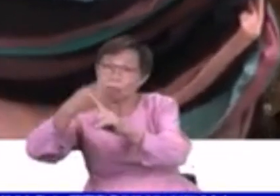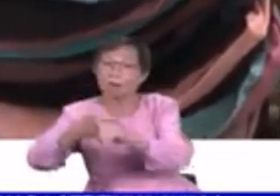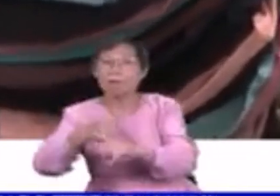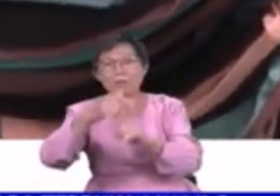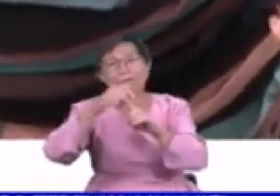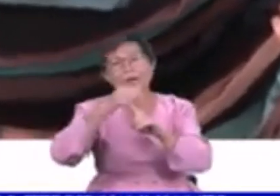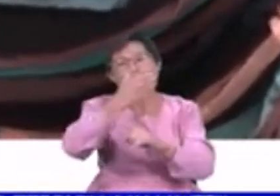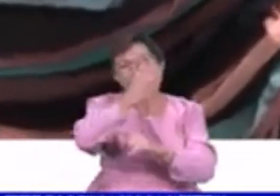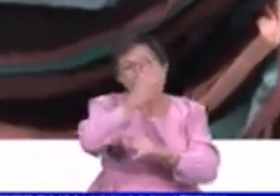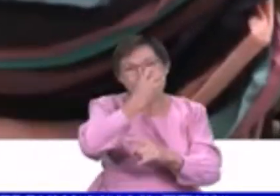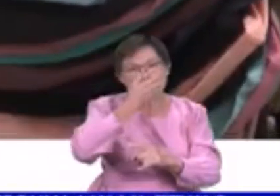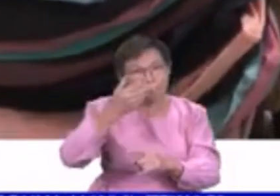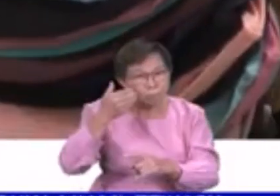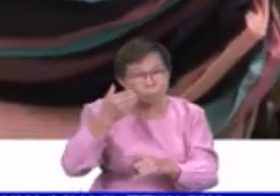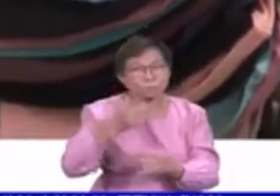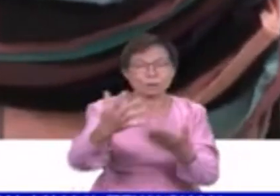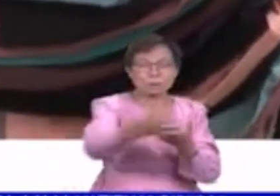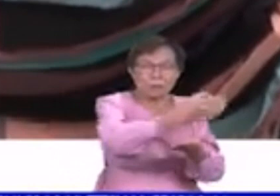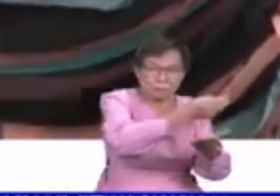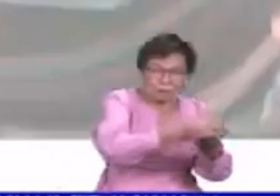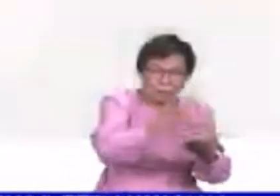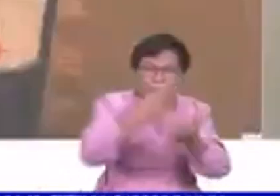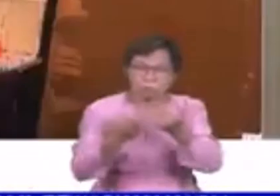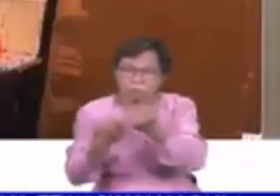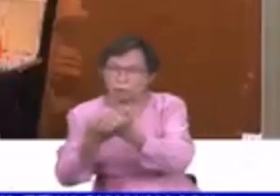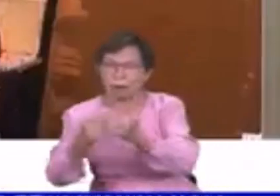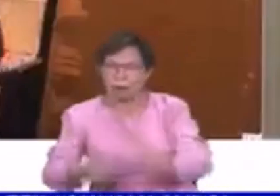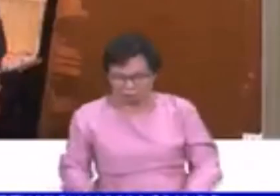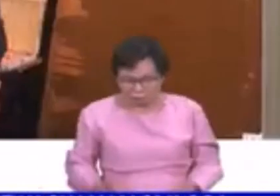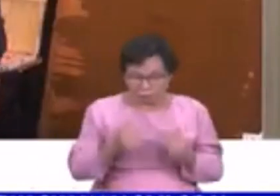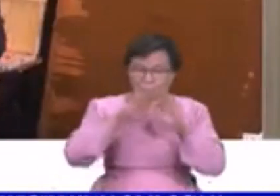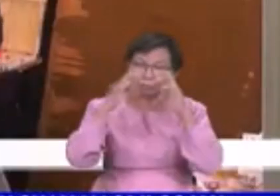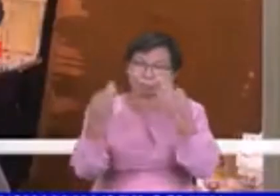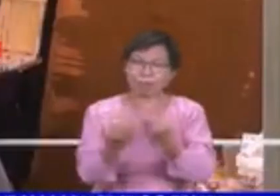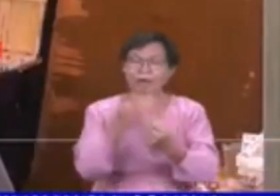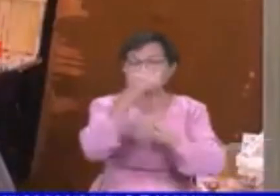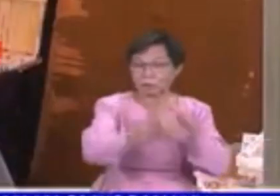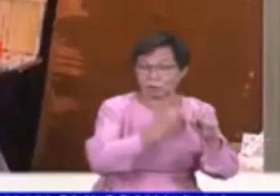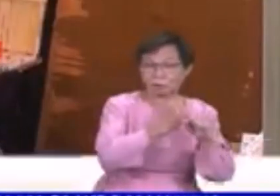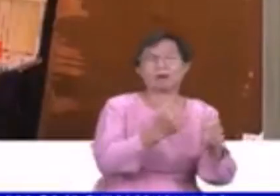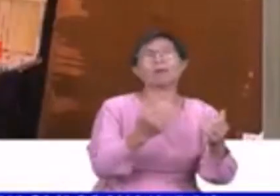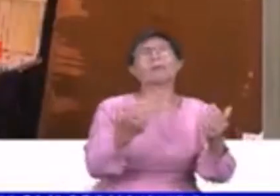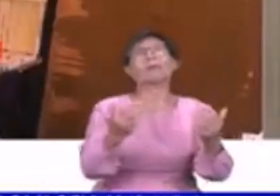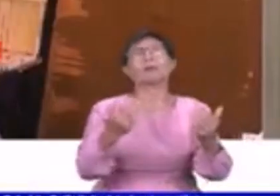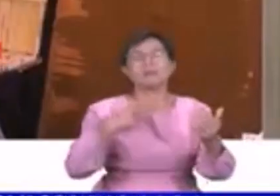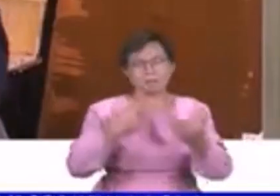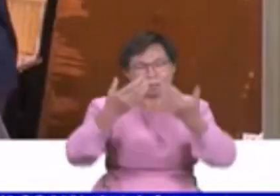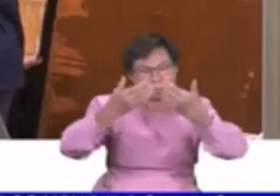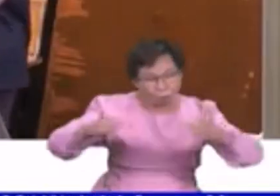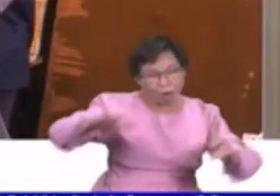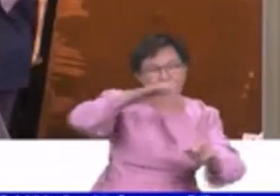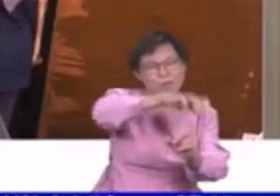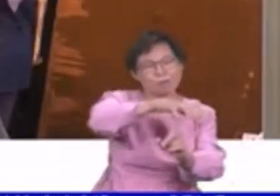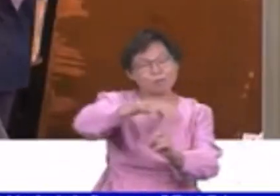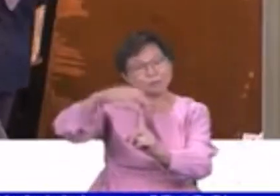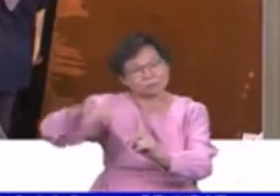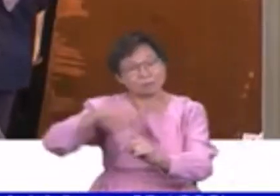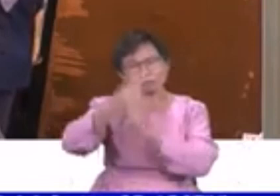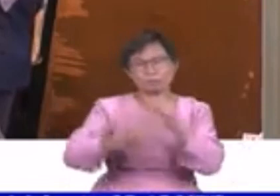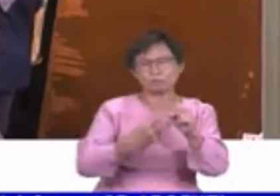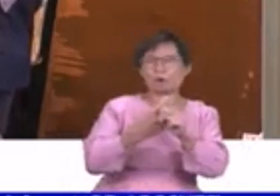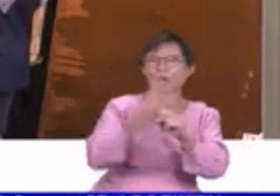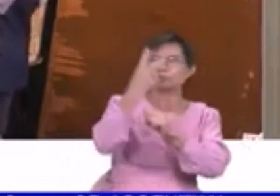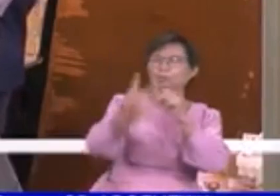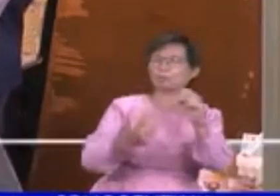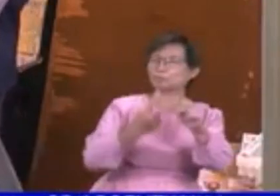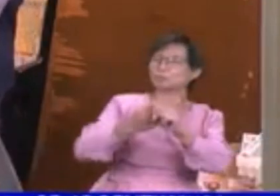ada rezeki lebih untuk sara kehidupan keluarga. Tahun ni alhamdulillah kita boleh buka macam biasa kat sini. Sebelum ni 2 tahun yang